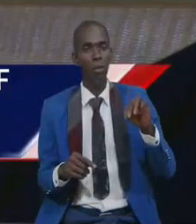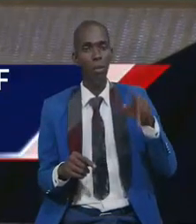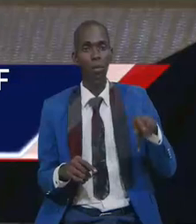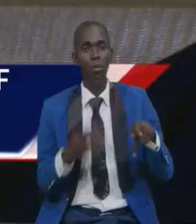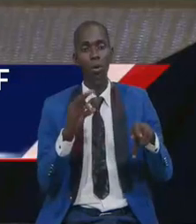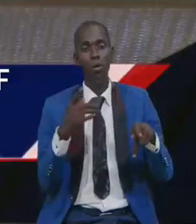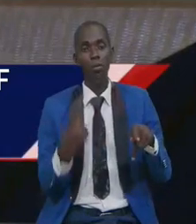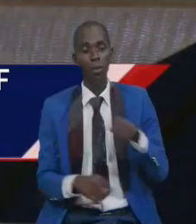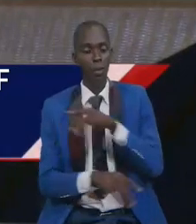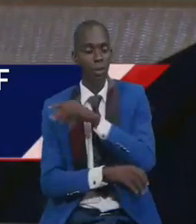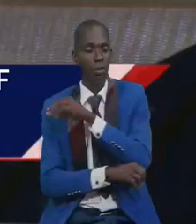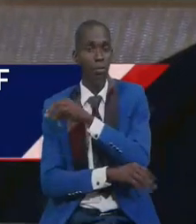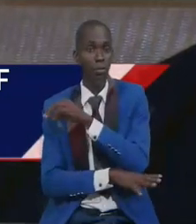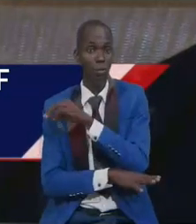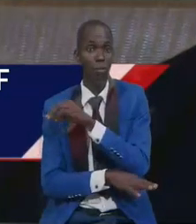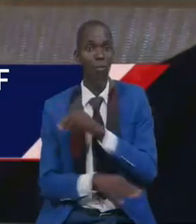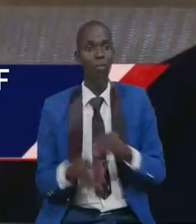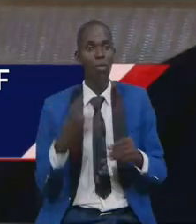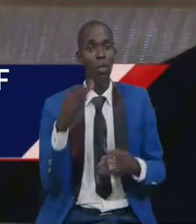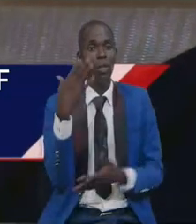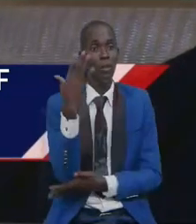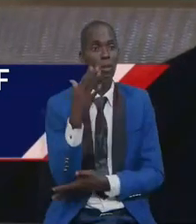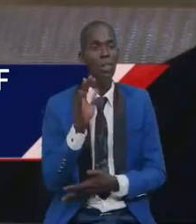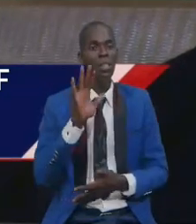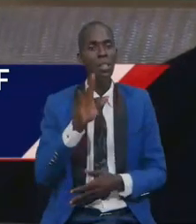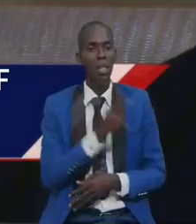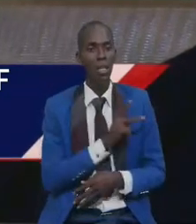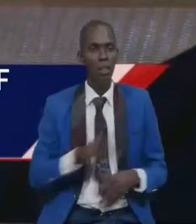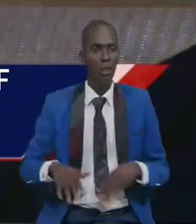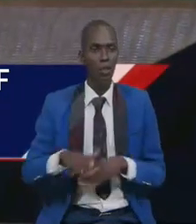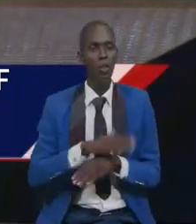de l'arbre signifie que ton royaume